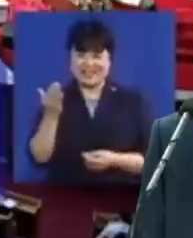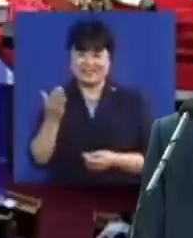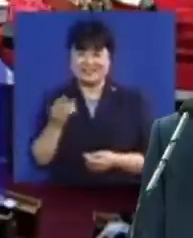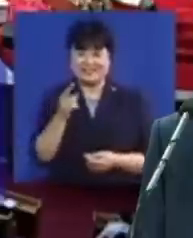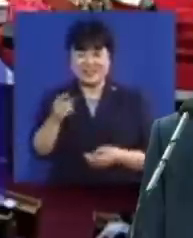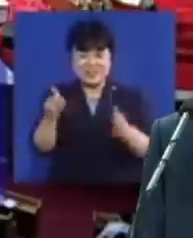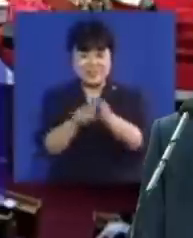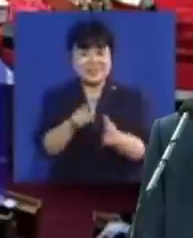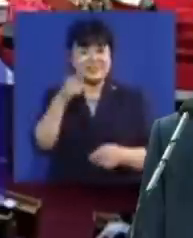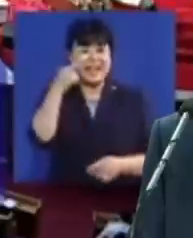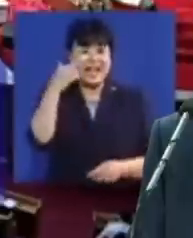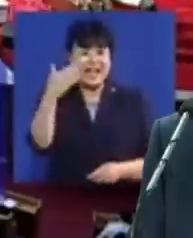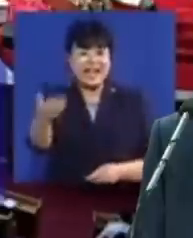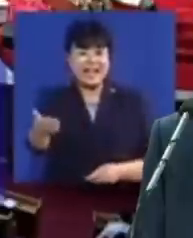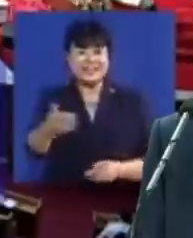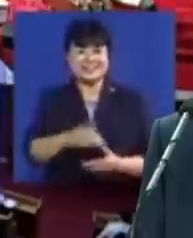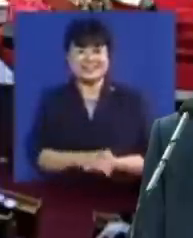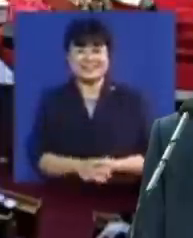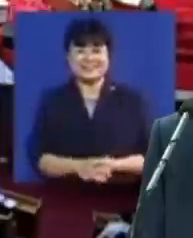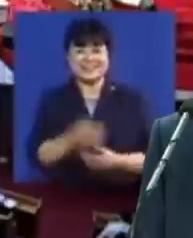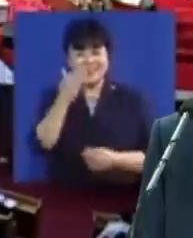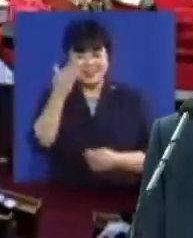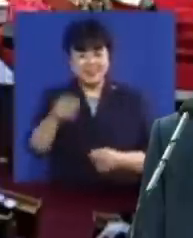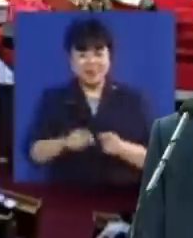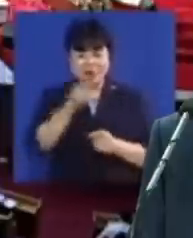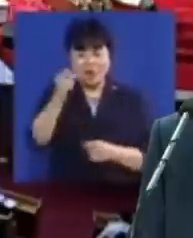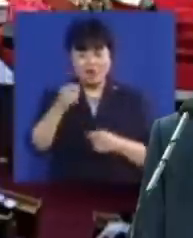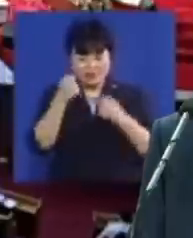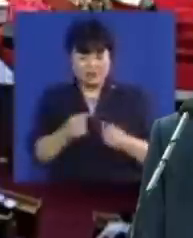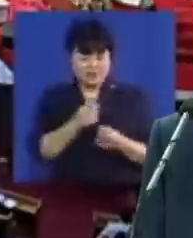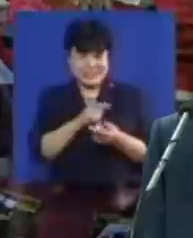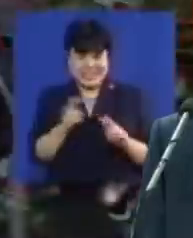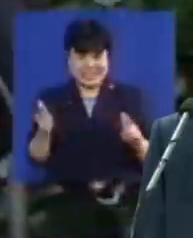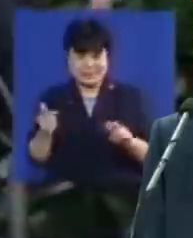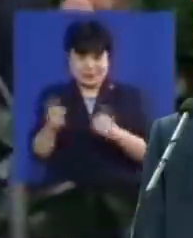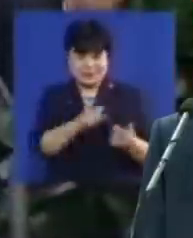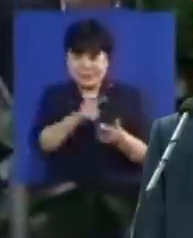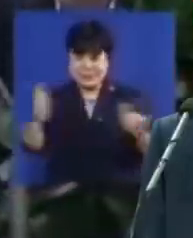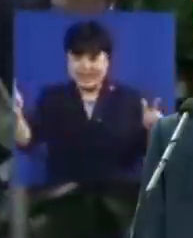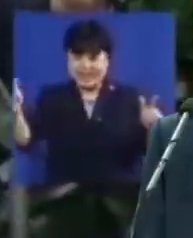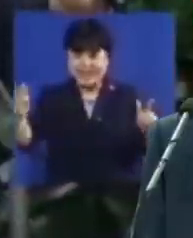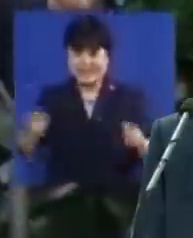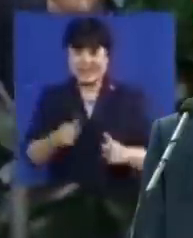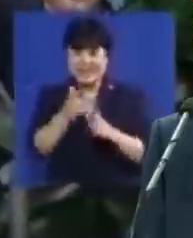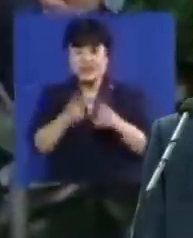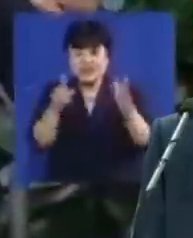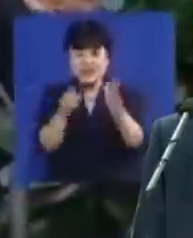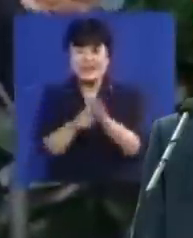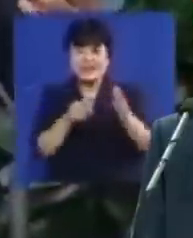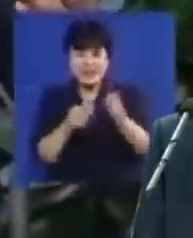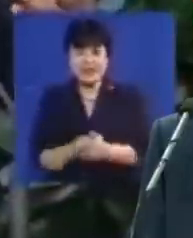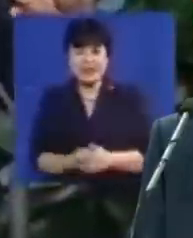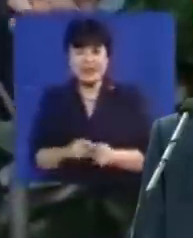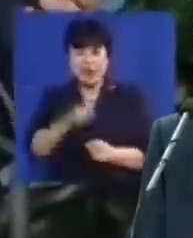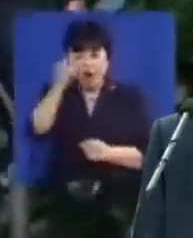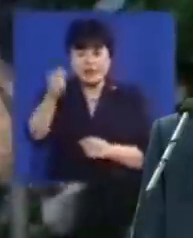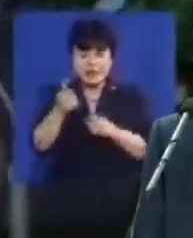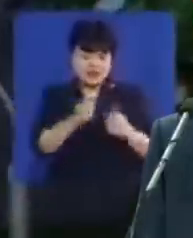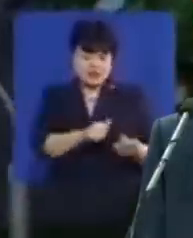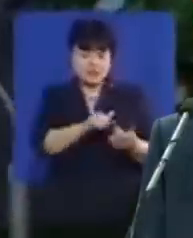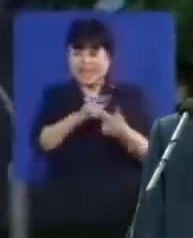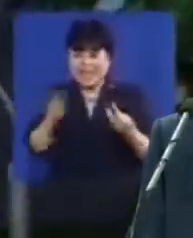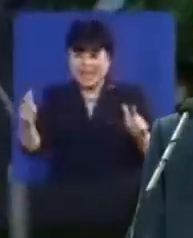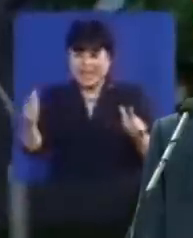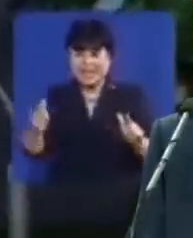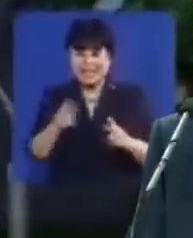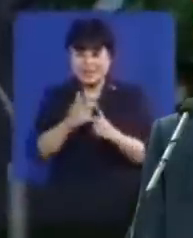이것을 내가 믿느냐? 여러분은 영원히 죽지 않습니다. 예수 믿는 사람들이니까. 내